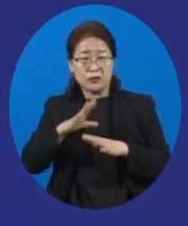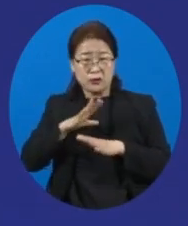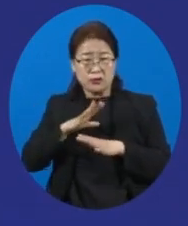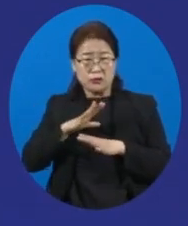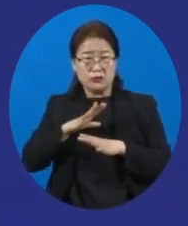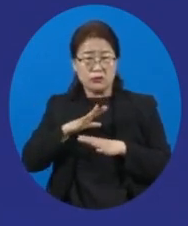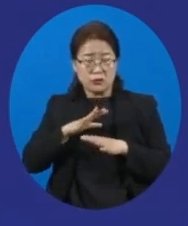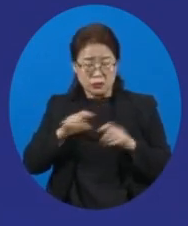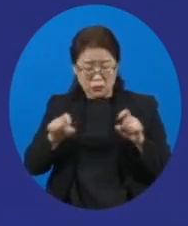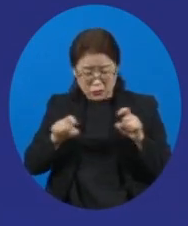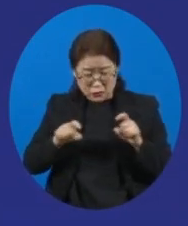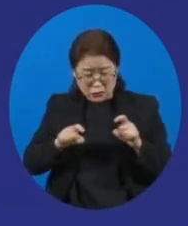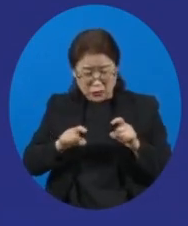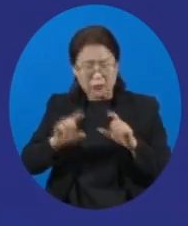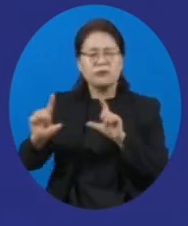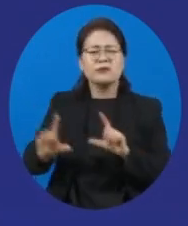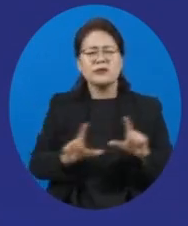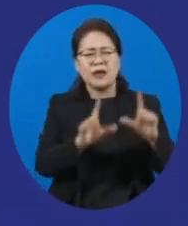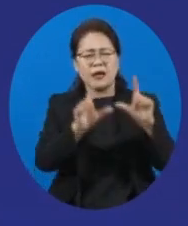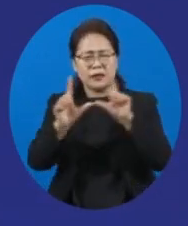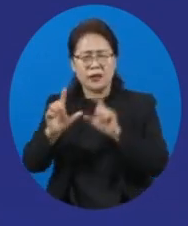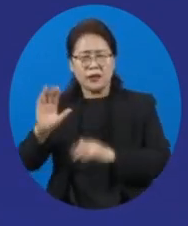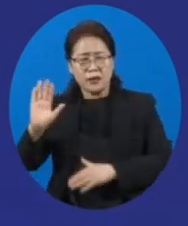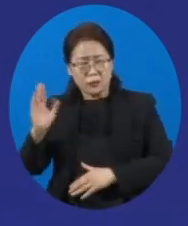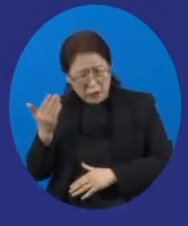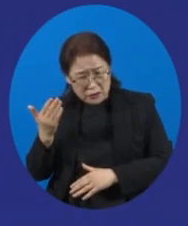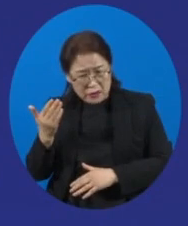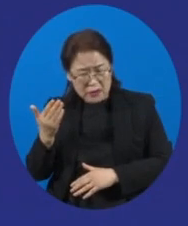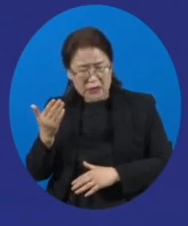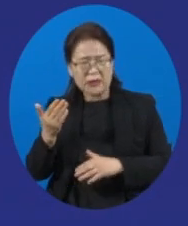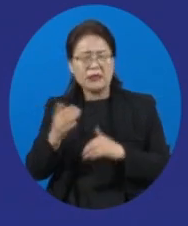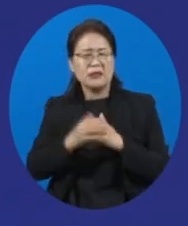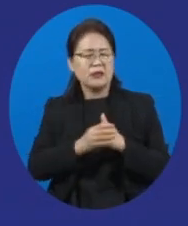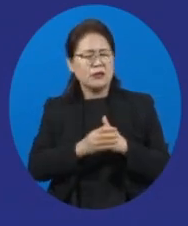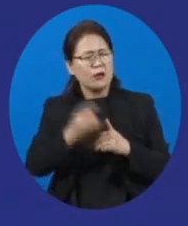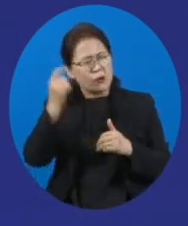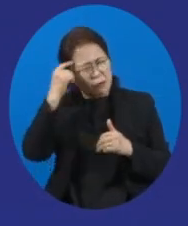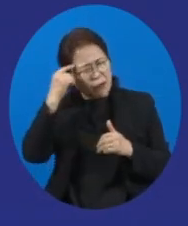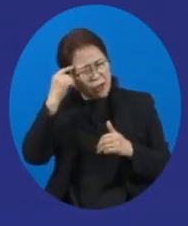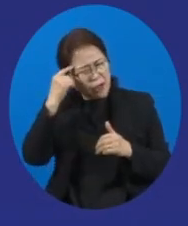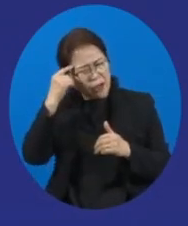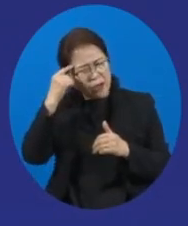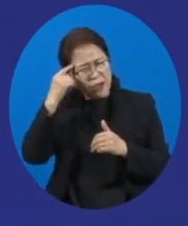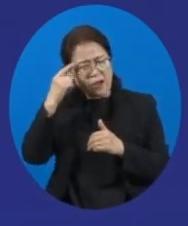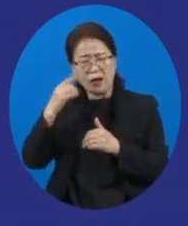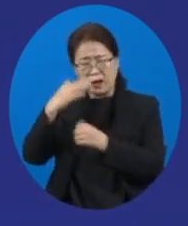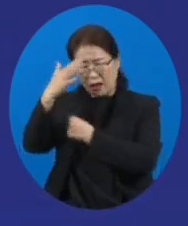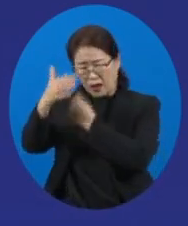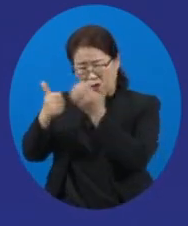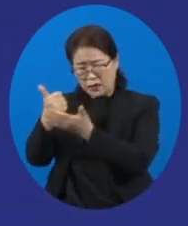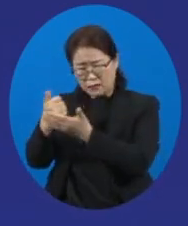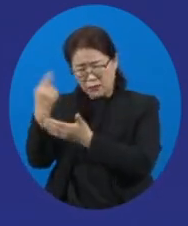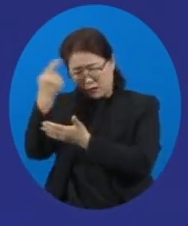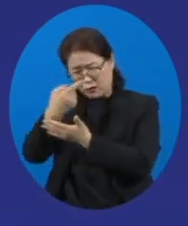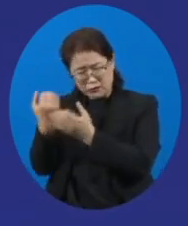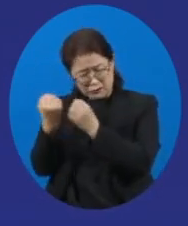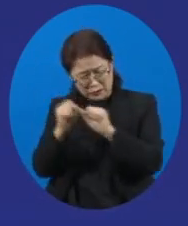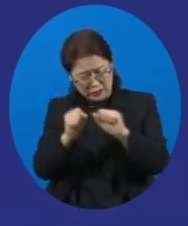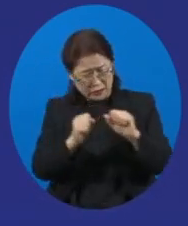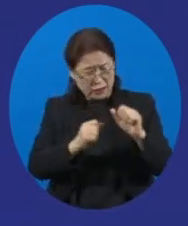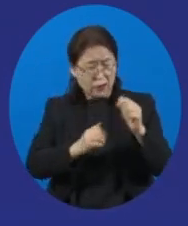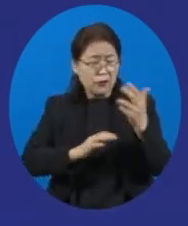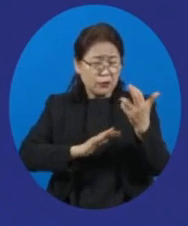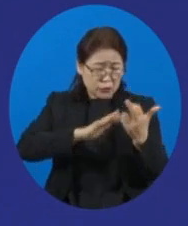가운데 떨고 있게 되었는지, 내가 왜 나의 낯을 피하여 동산나무 사이에 숨어